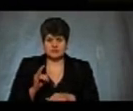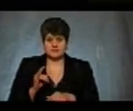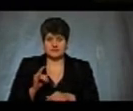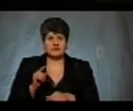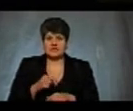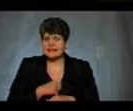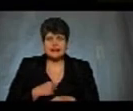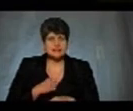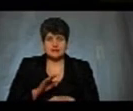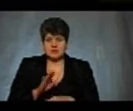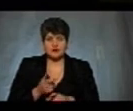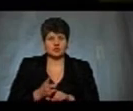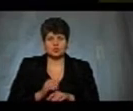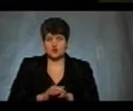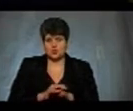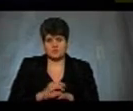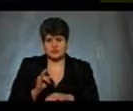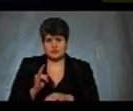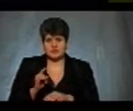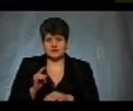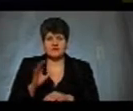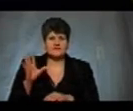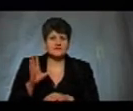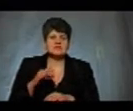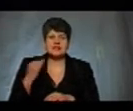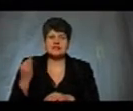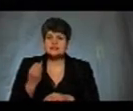вона не зла. Дуже добра дитина. Їй все цікаво,